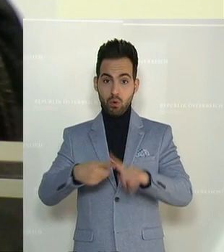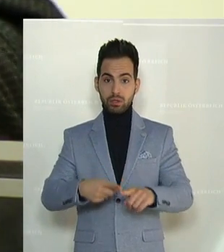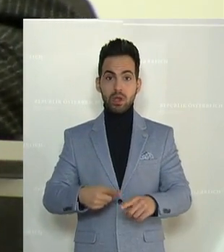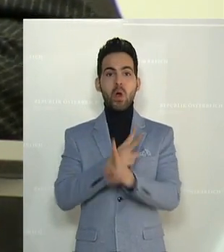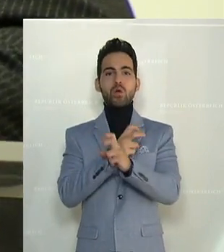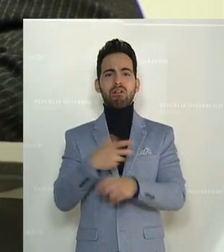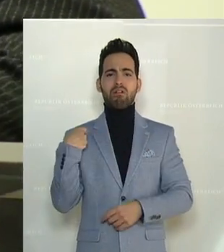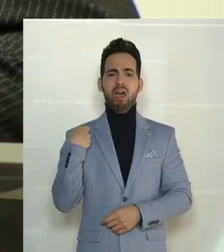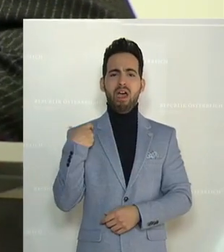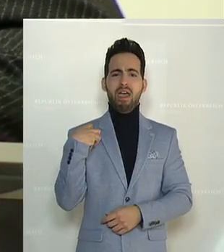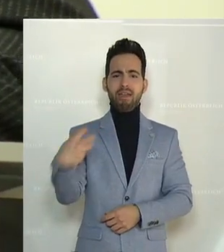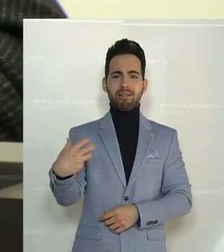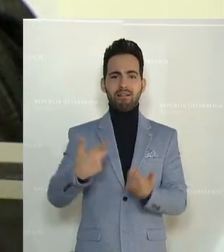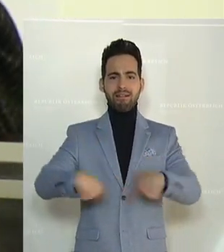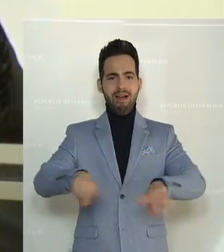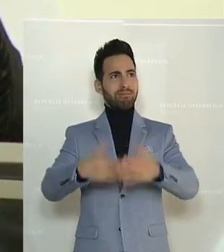wie Österreich kann und